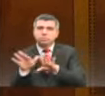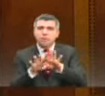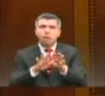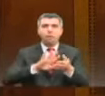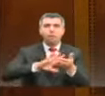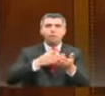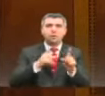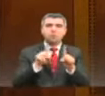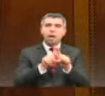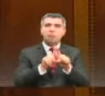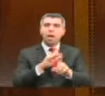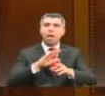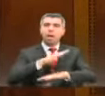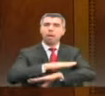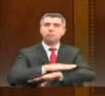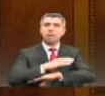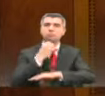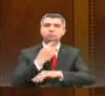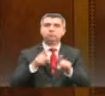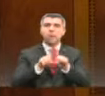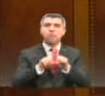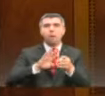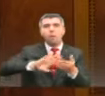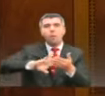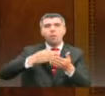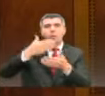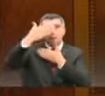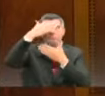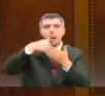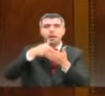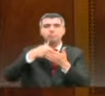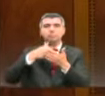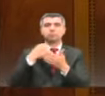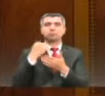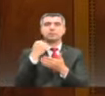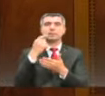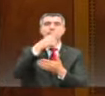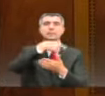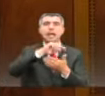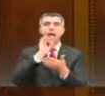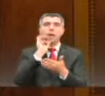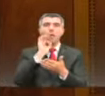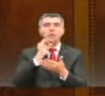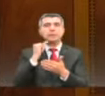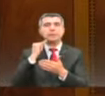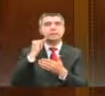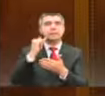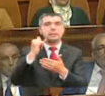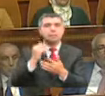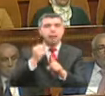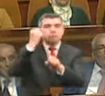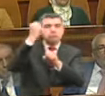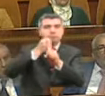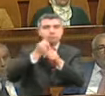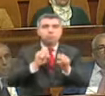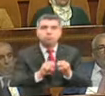المغربي الذي نفخر به جميعاً، وتعزيز مقومات قوته ومواصلة